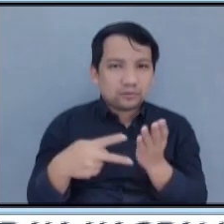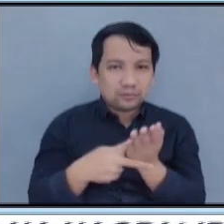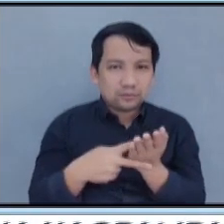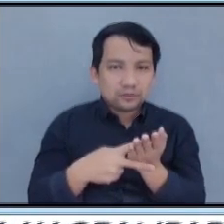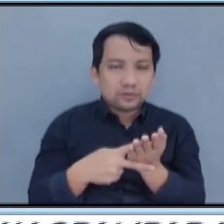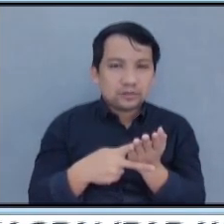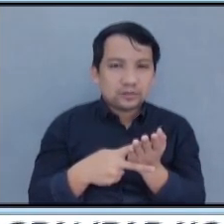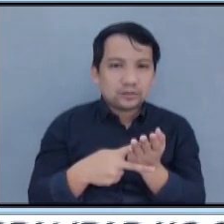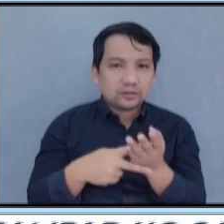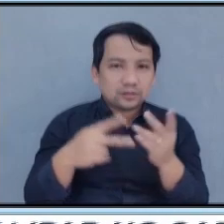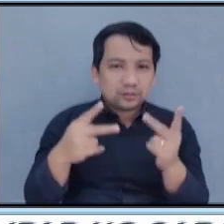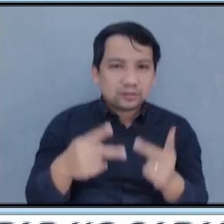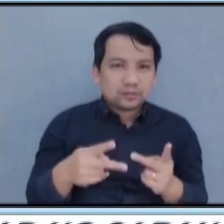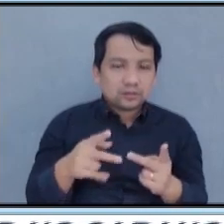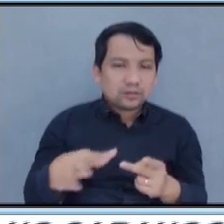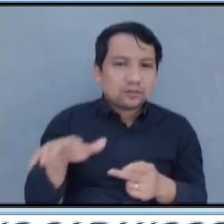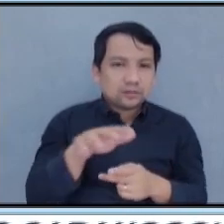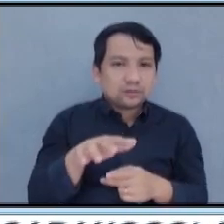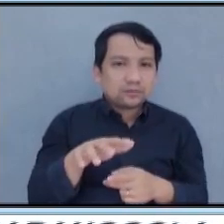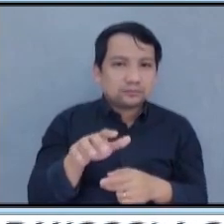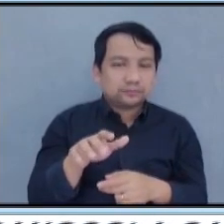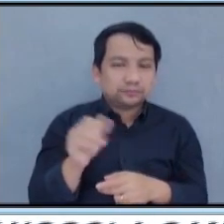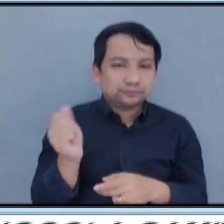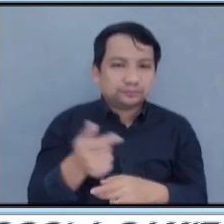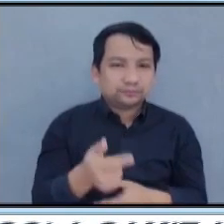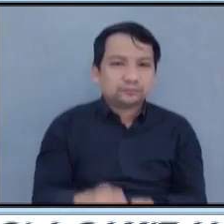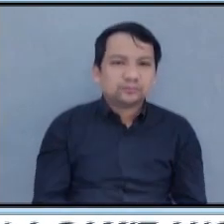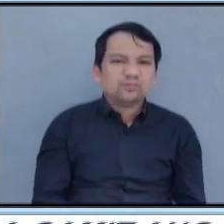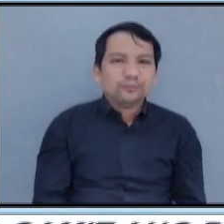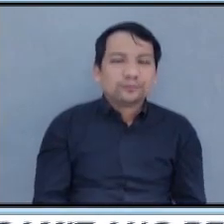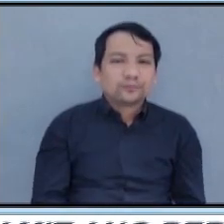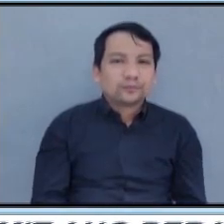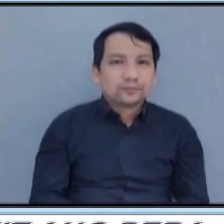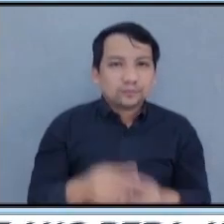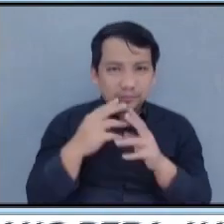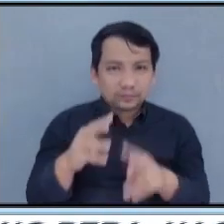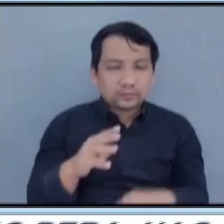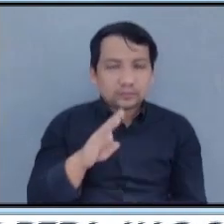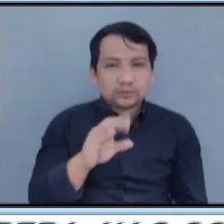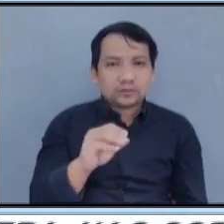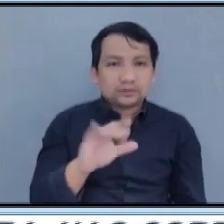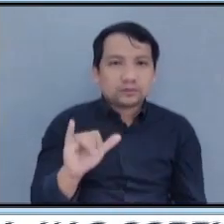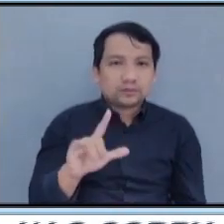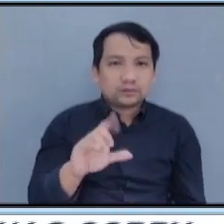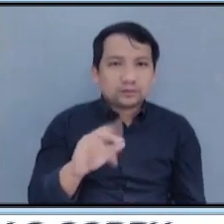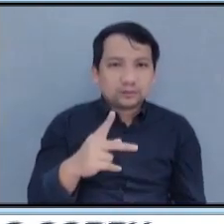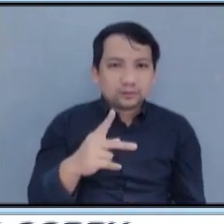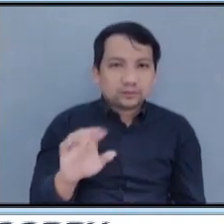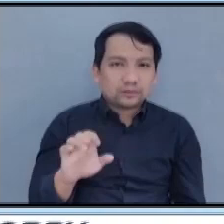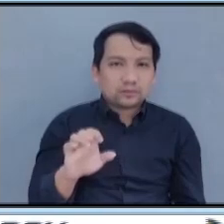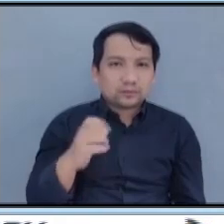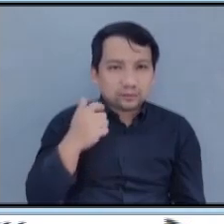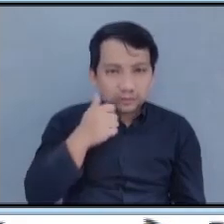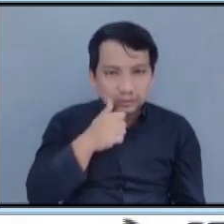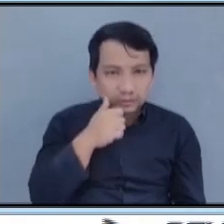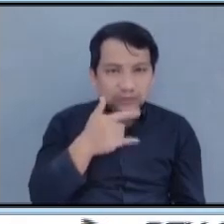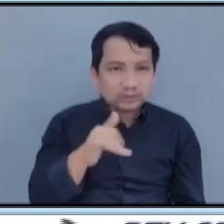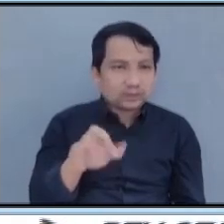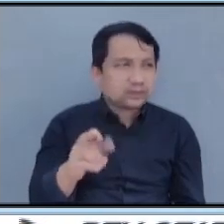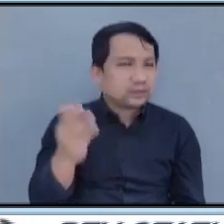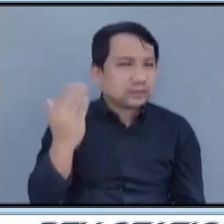website and outlets nationwide. Matatandaan ang Boys Like Girls ay huling bumisita sa bansa noong